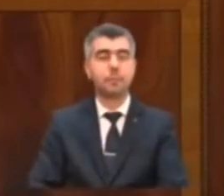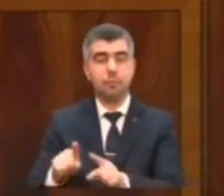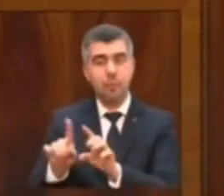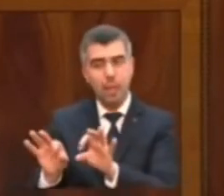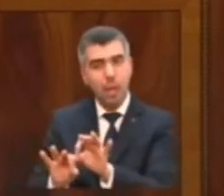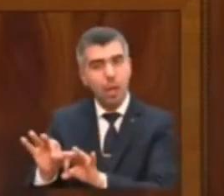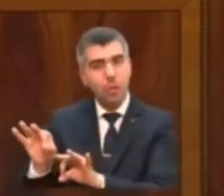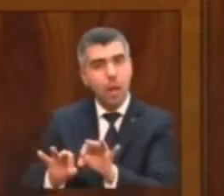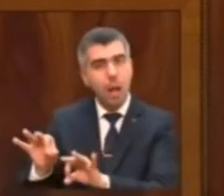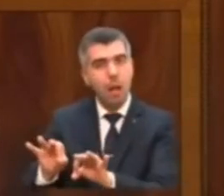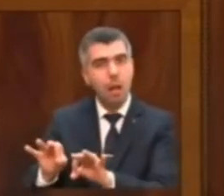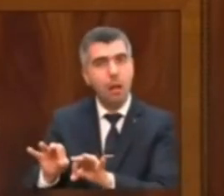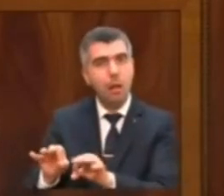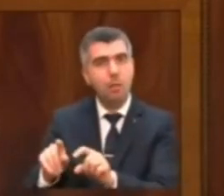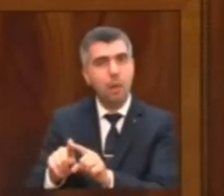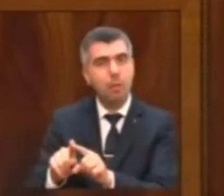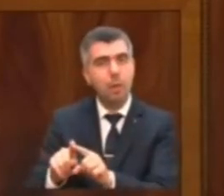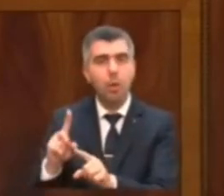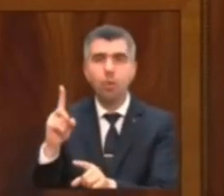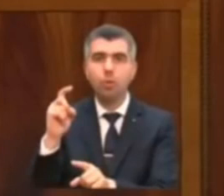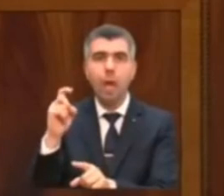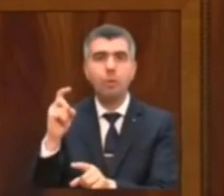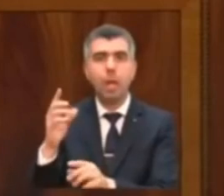معمول به منذ شهور